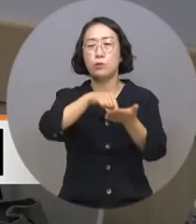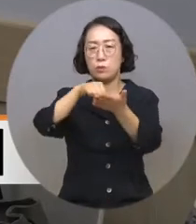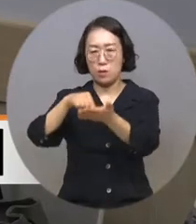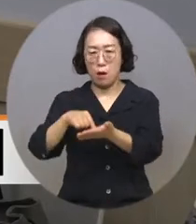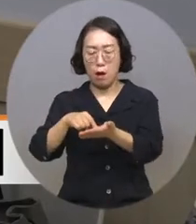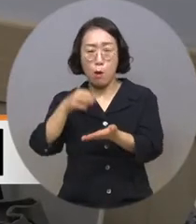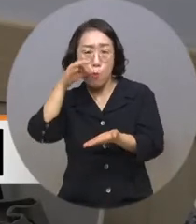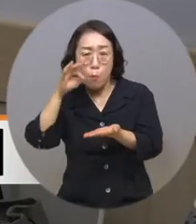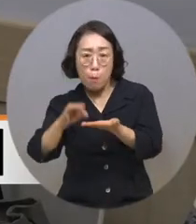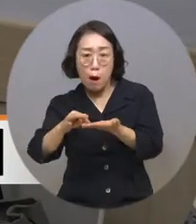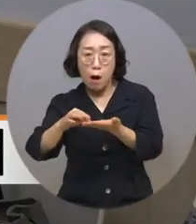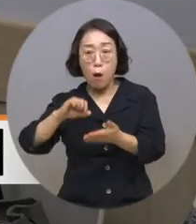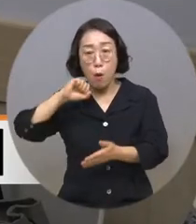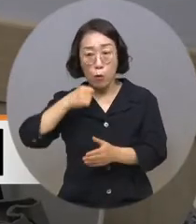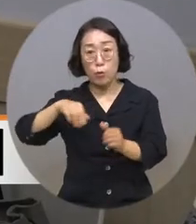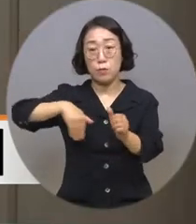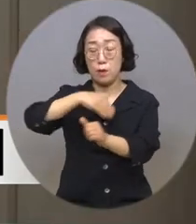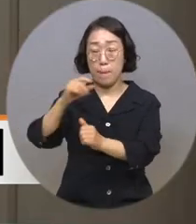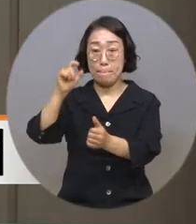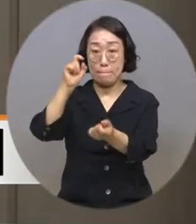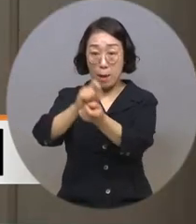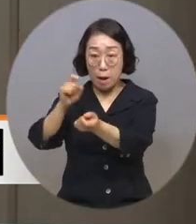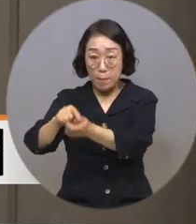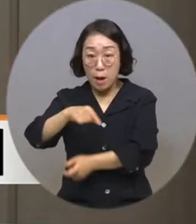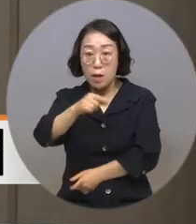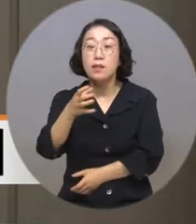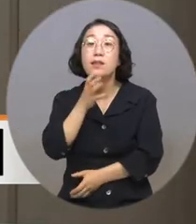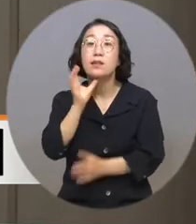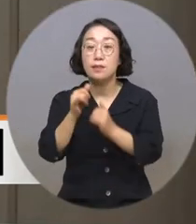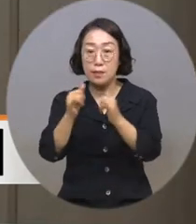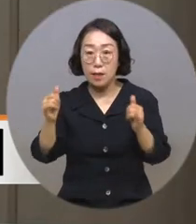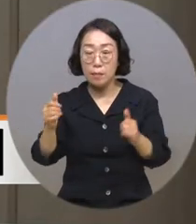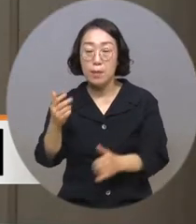돌봄의 공백을 최소화하고자 노인들을